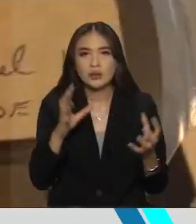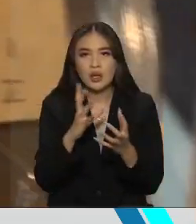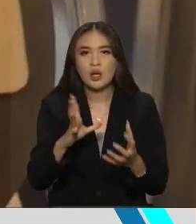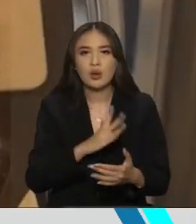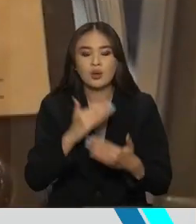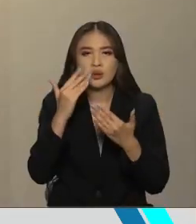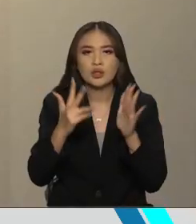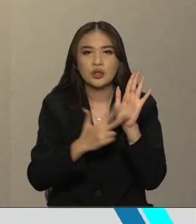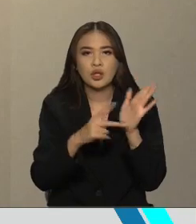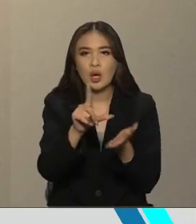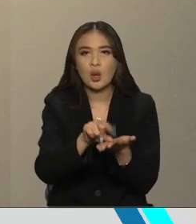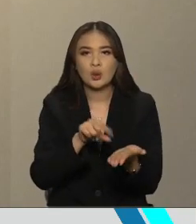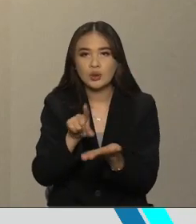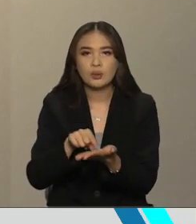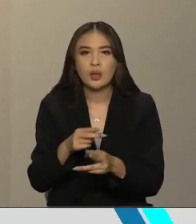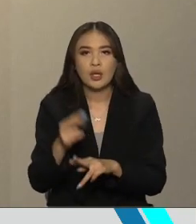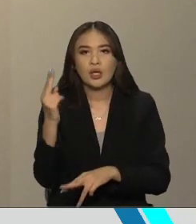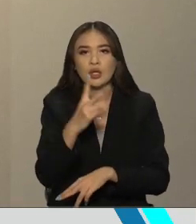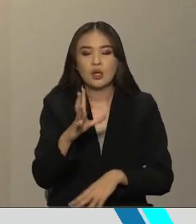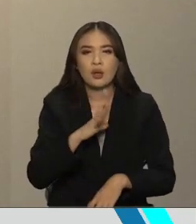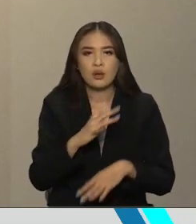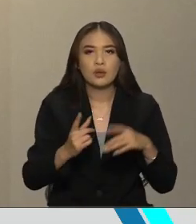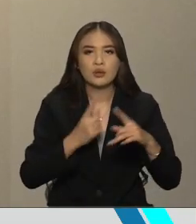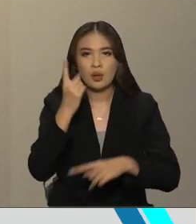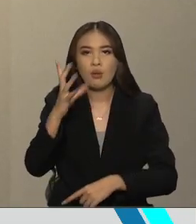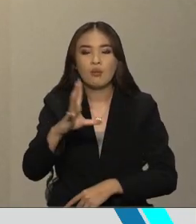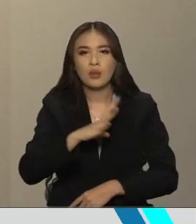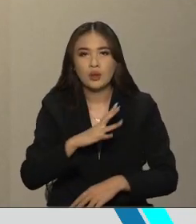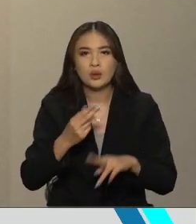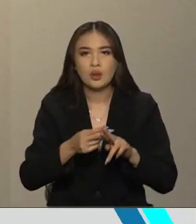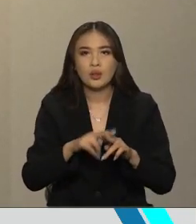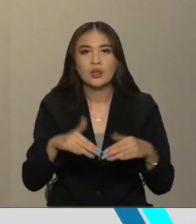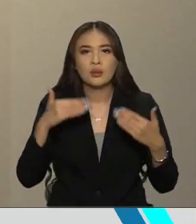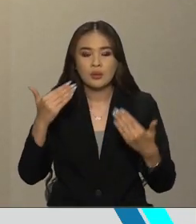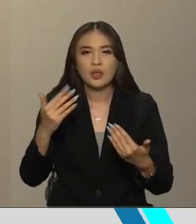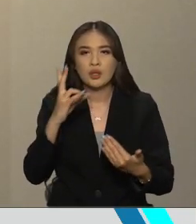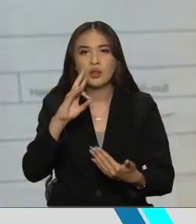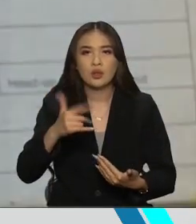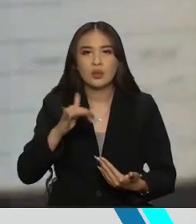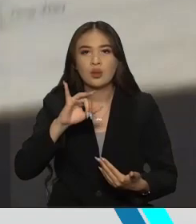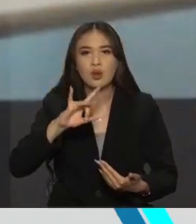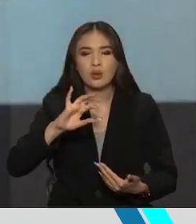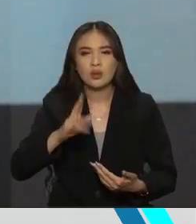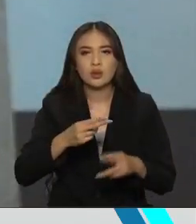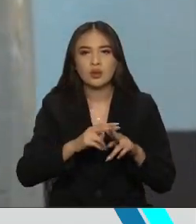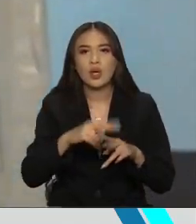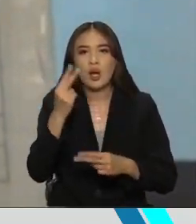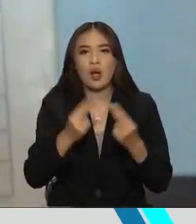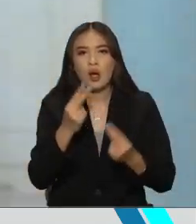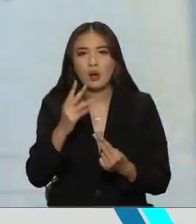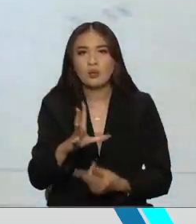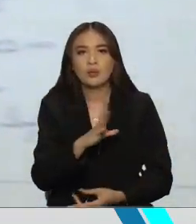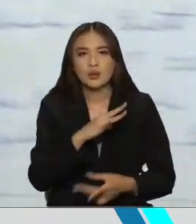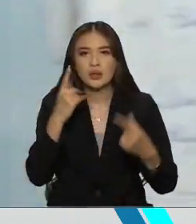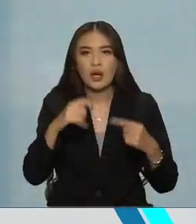Оның 8 көшірмесі жасалып, екеуі ғарышта болған. Енді соның бірі Нью-Йорктегі Сотбис аукционында сатылады.